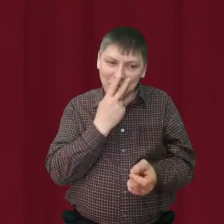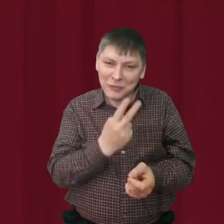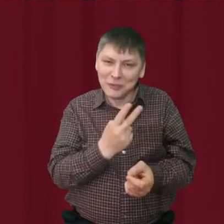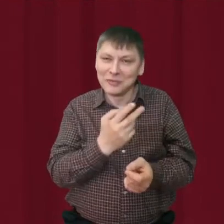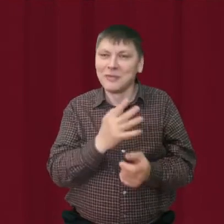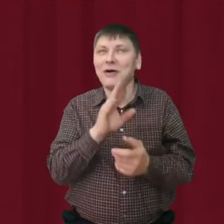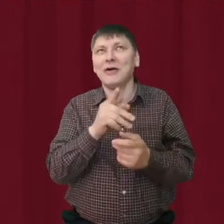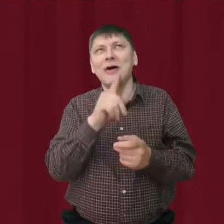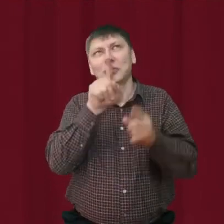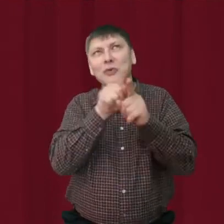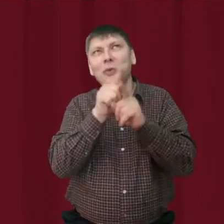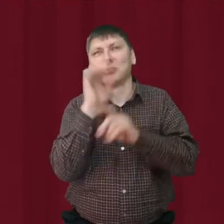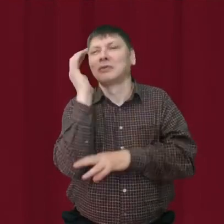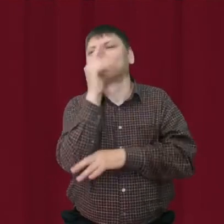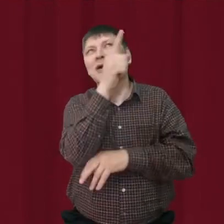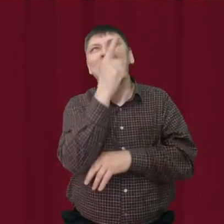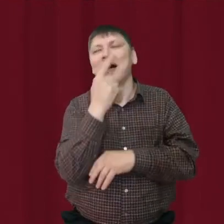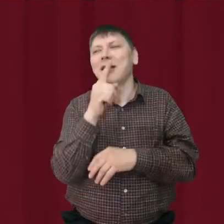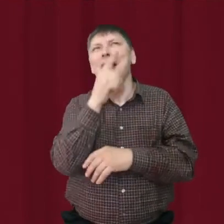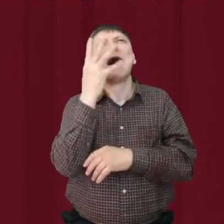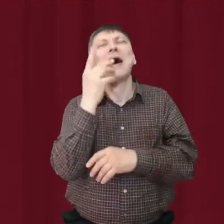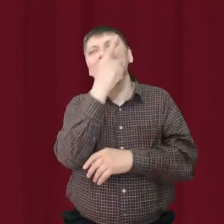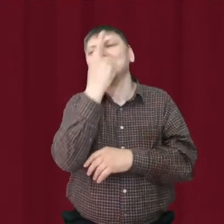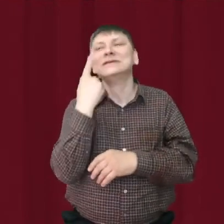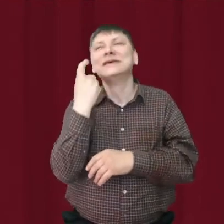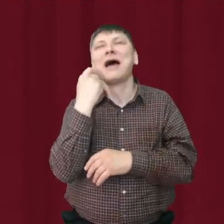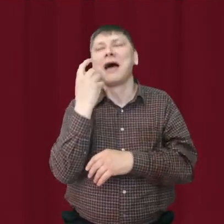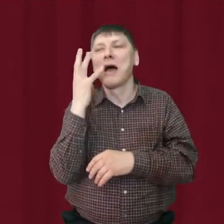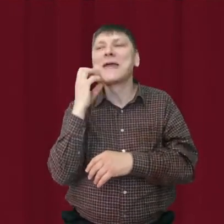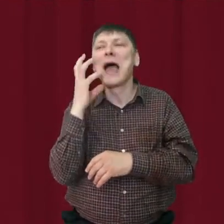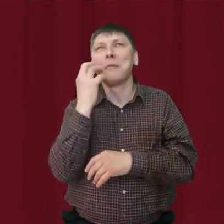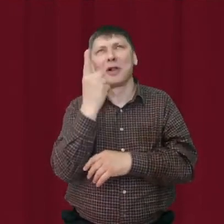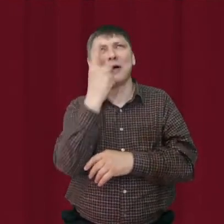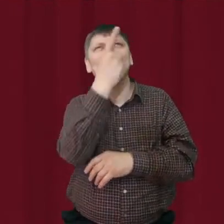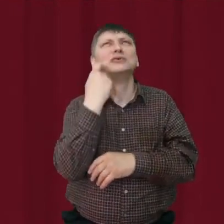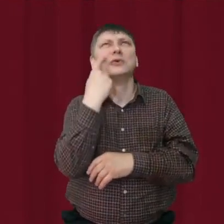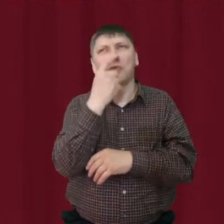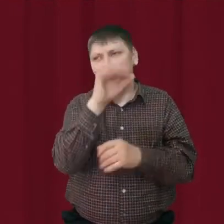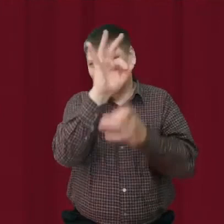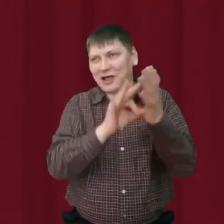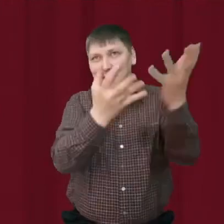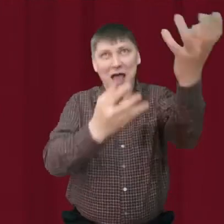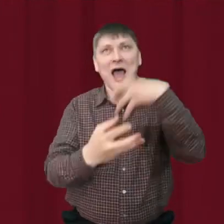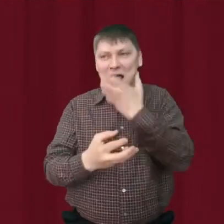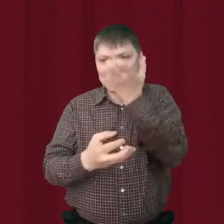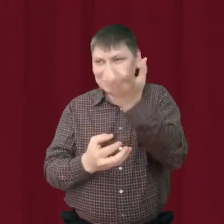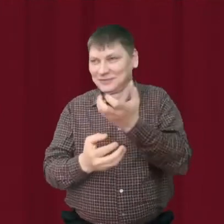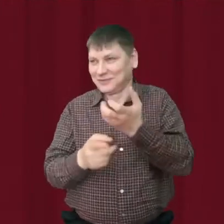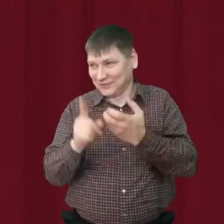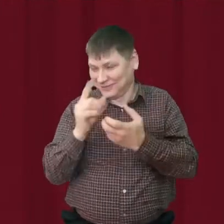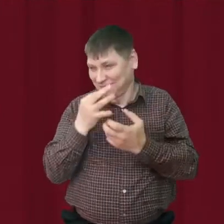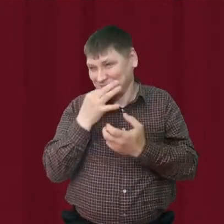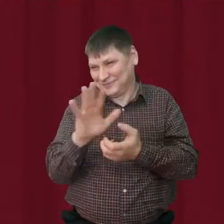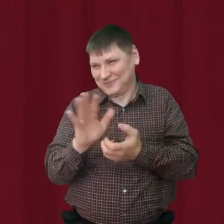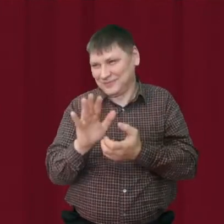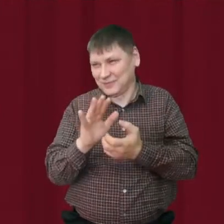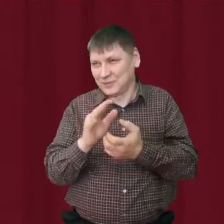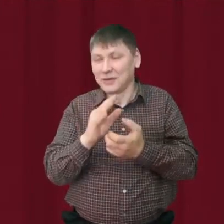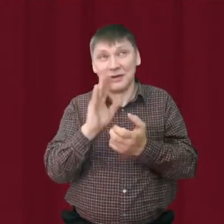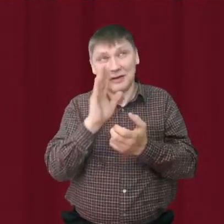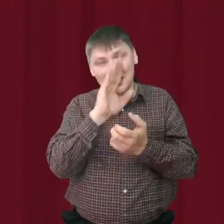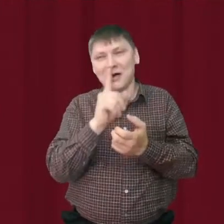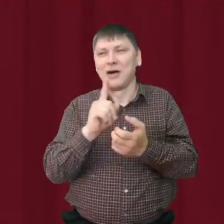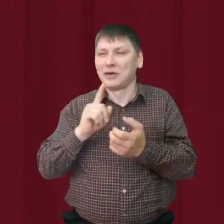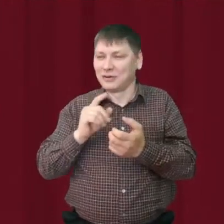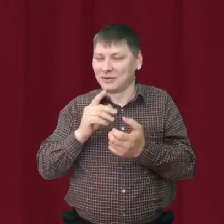яблоко, и все-таки терпим, пока оно красным не станет, например, если оно таким должно стать, потому что если мы сорвем раньше времени, оно